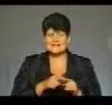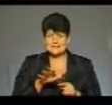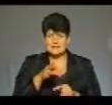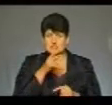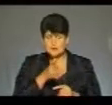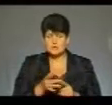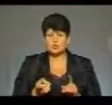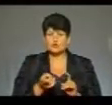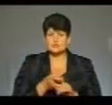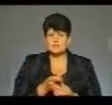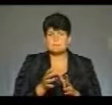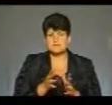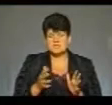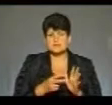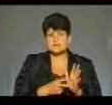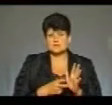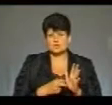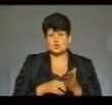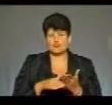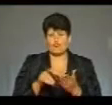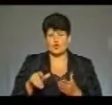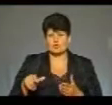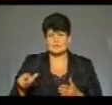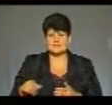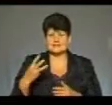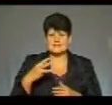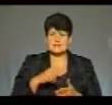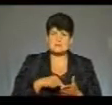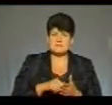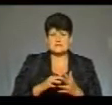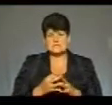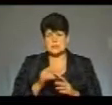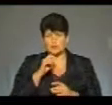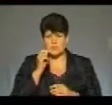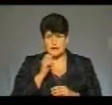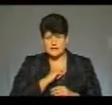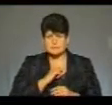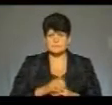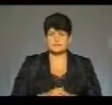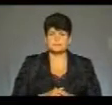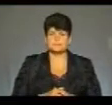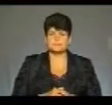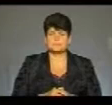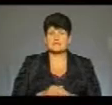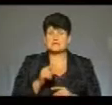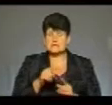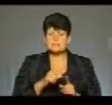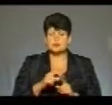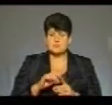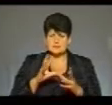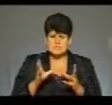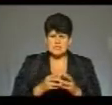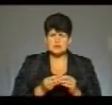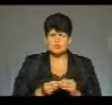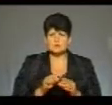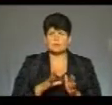акції долучилося більш ніж 700 волонтерів із понад 30 міст і сіл України, повідомила Мар'яна Позунь. За її словами, загальна сума,